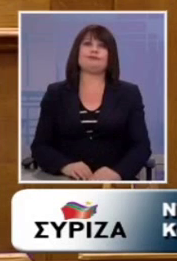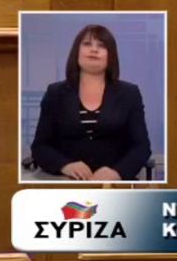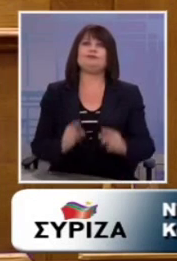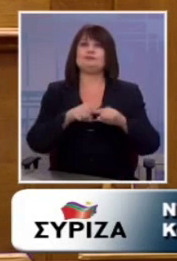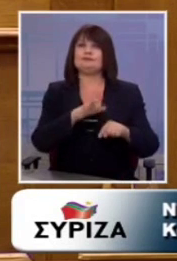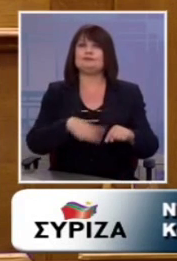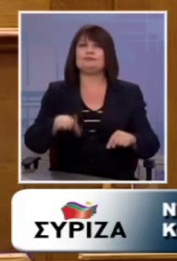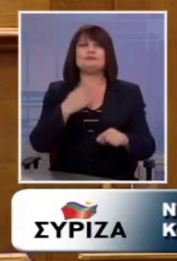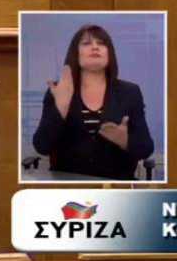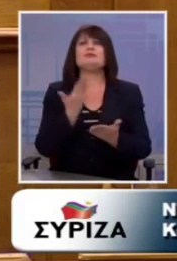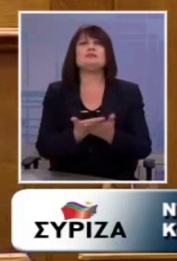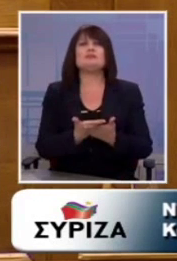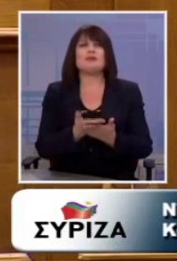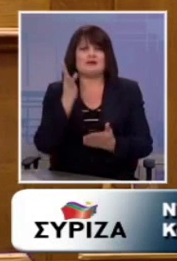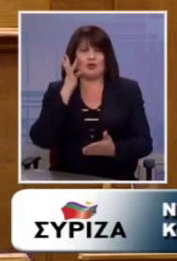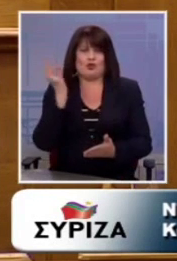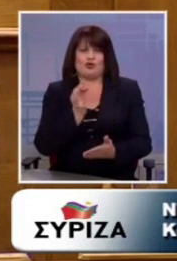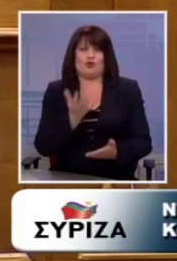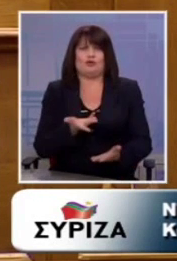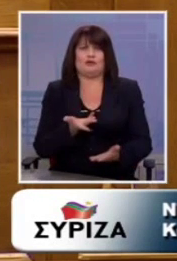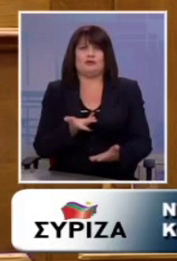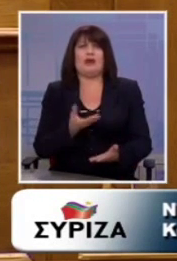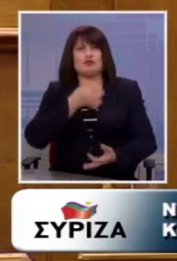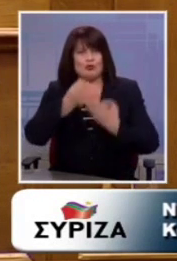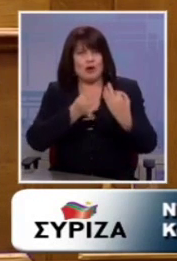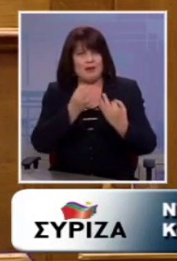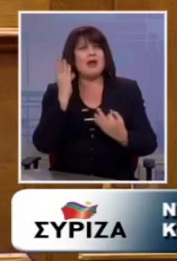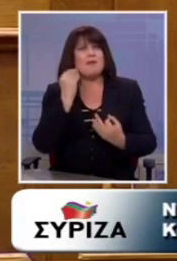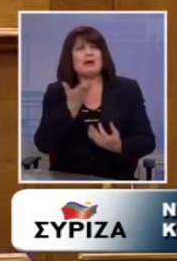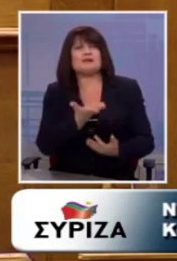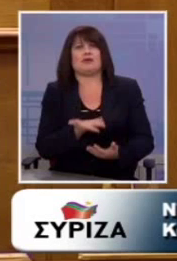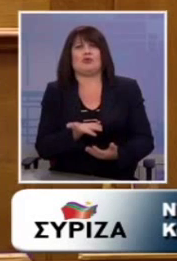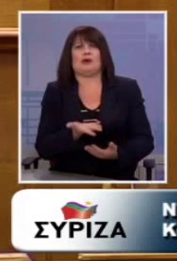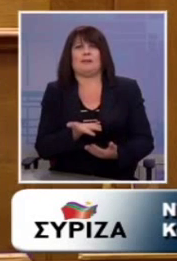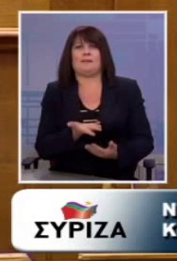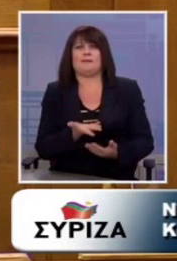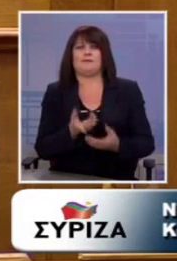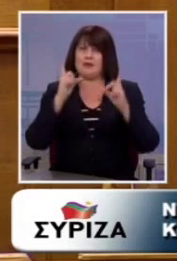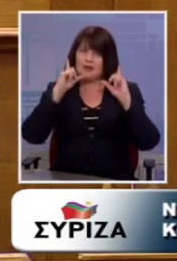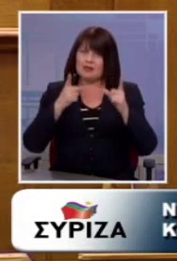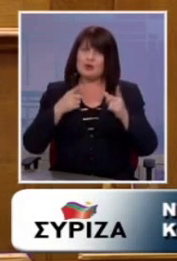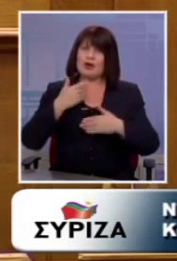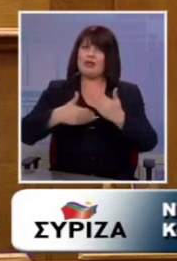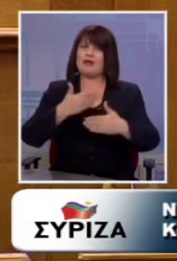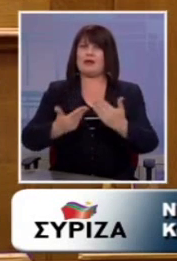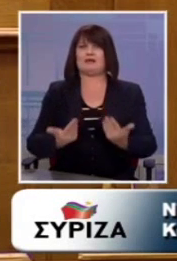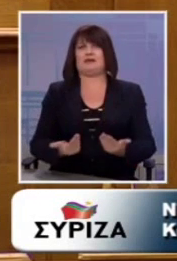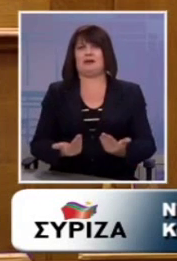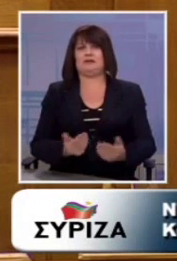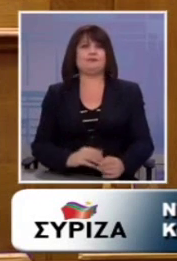διεκδικεί το αυτονόητο, να ακούγεται η άποψή του όπως διαμορφώνεται μέσα από δημοκρατικές